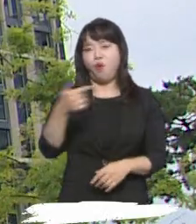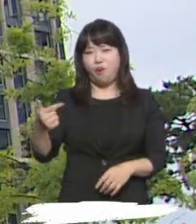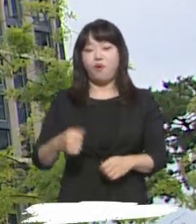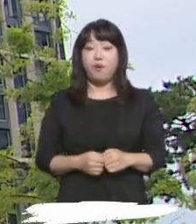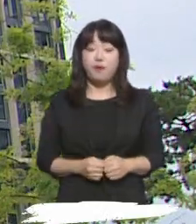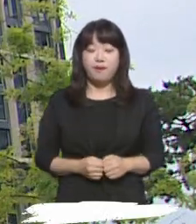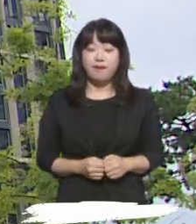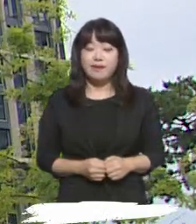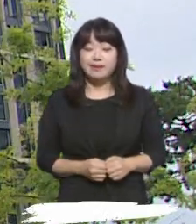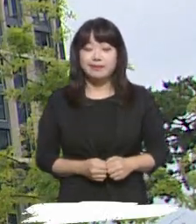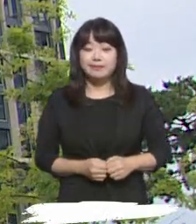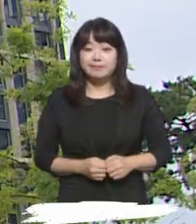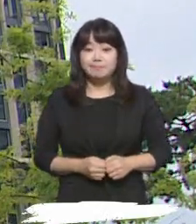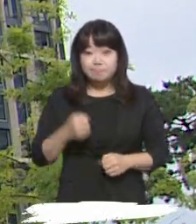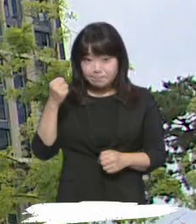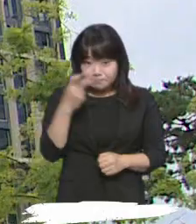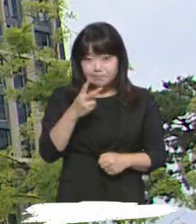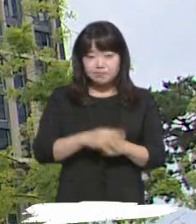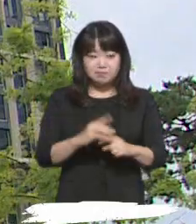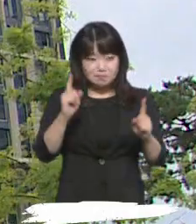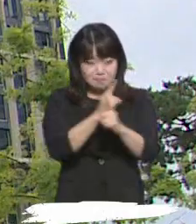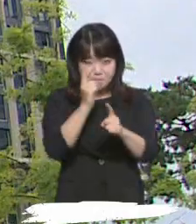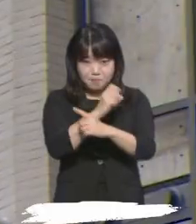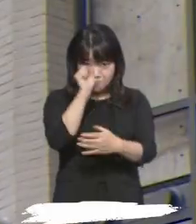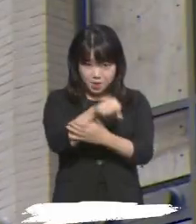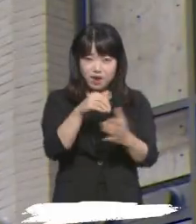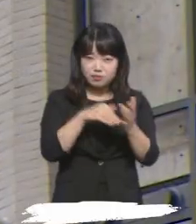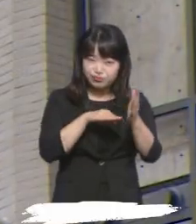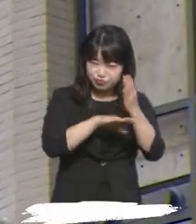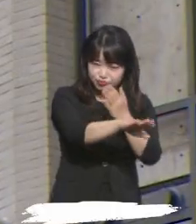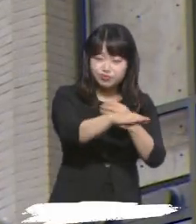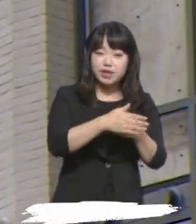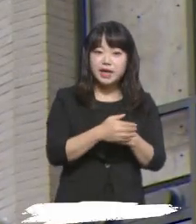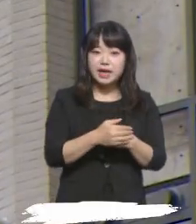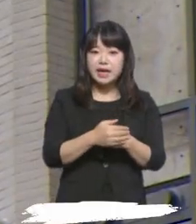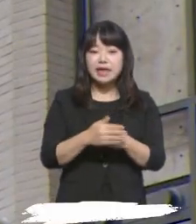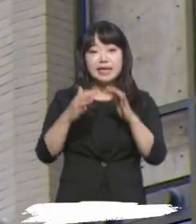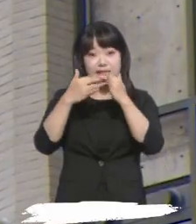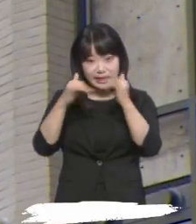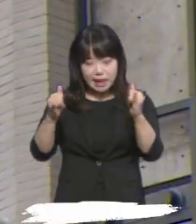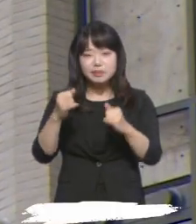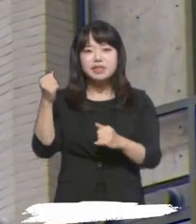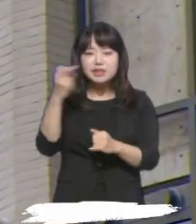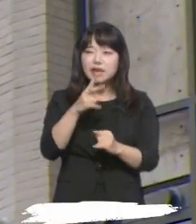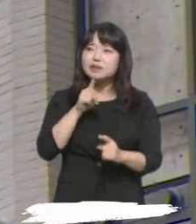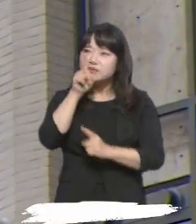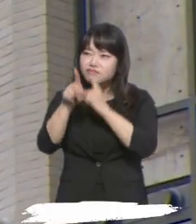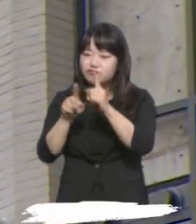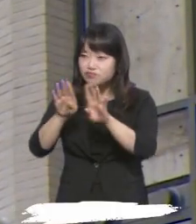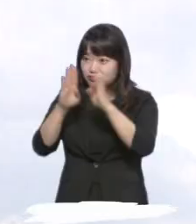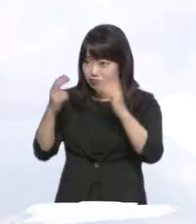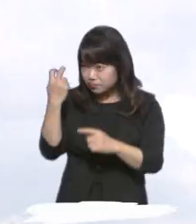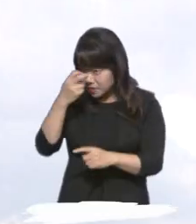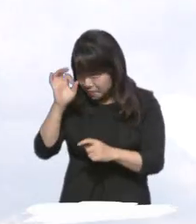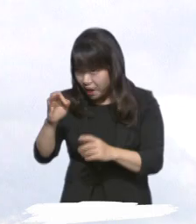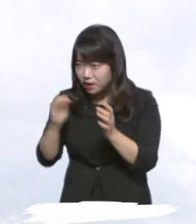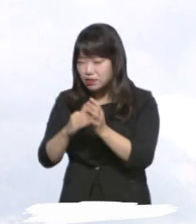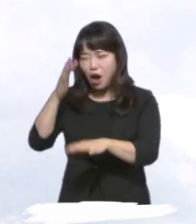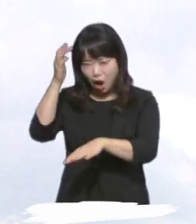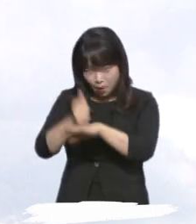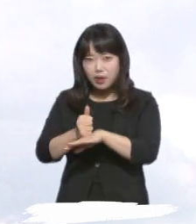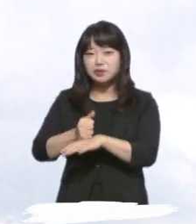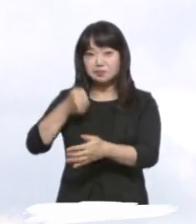때문입니다. 한편 변경된 마곡 지구단위 계획은 주민 재열람 등의 절차를 거쳐 최종 결정